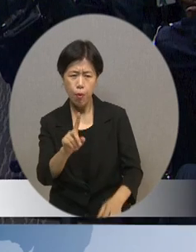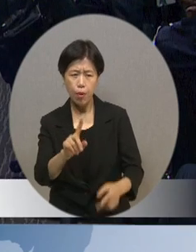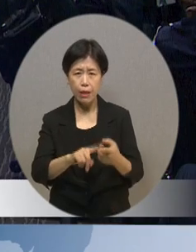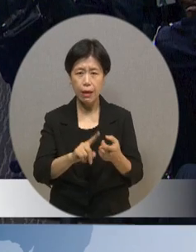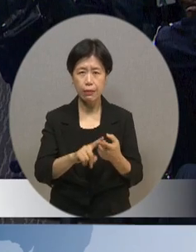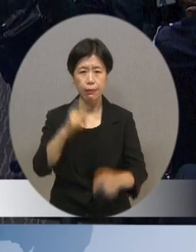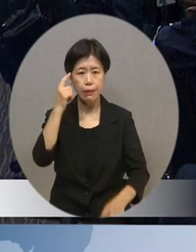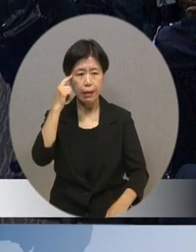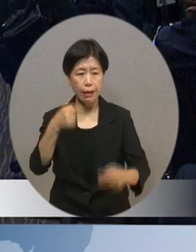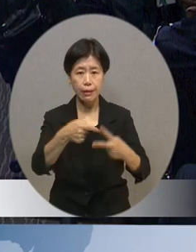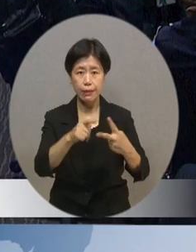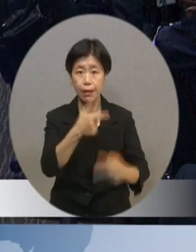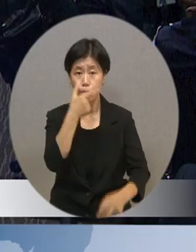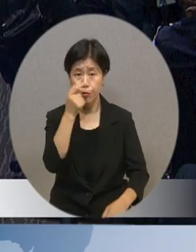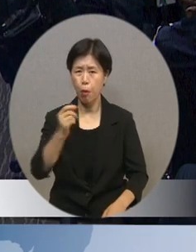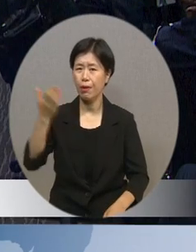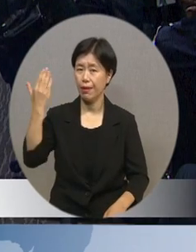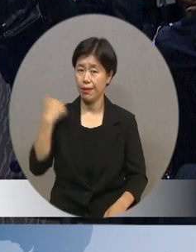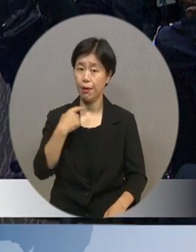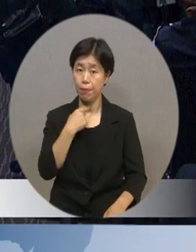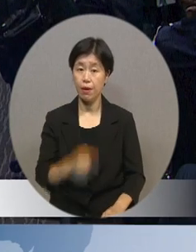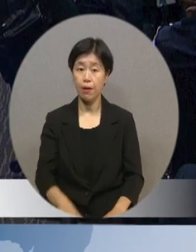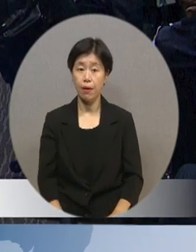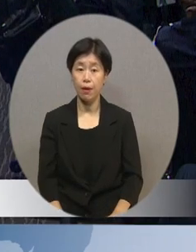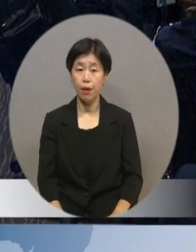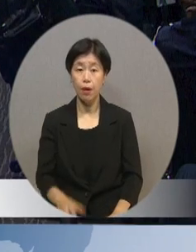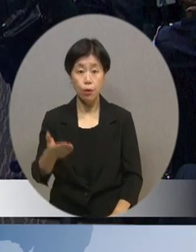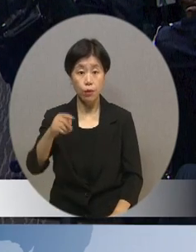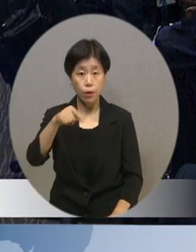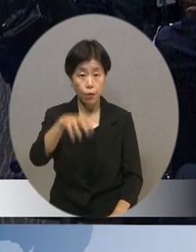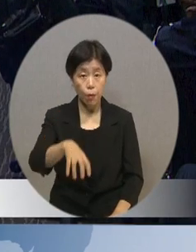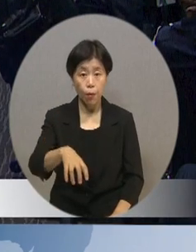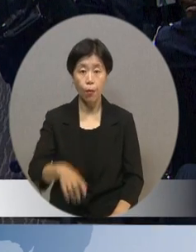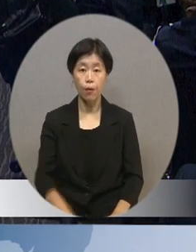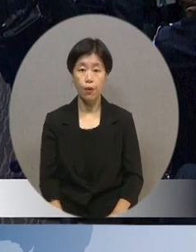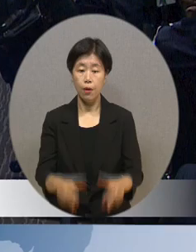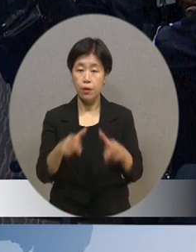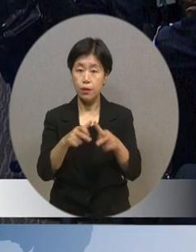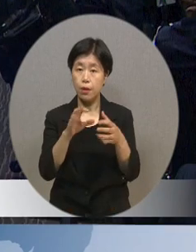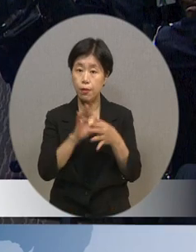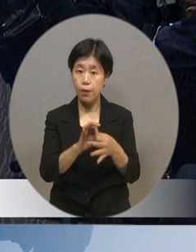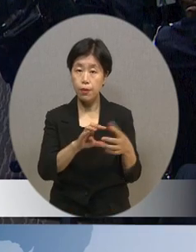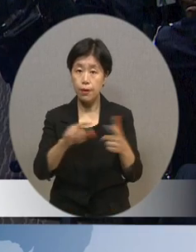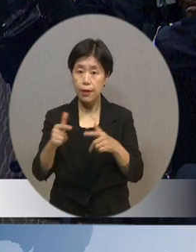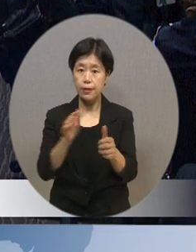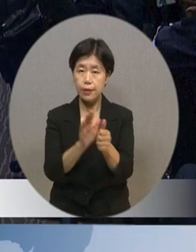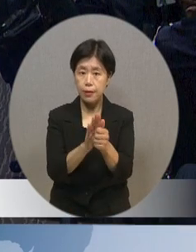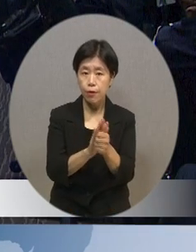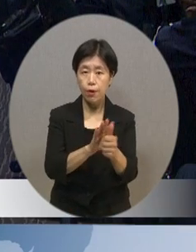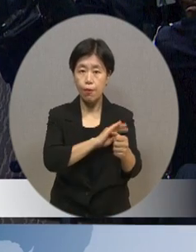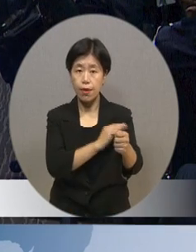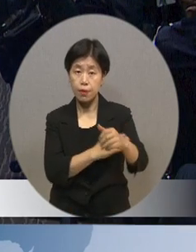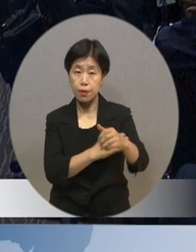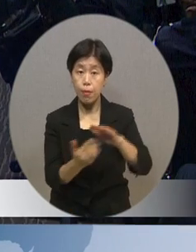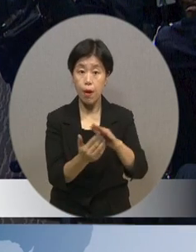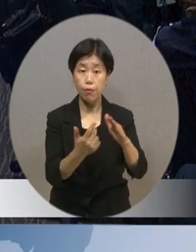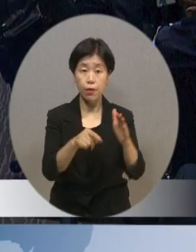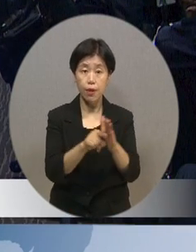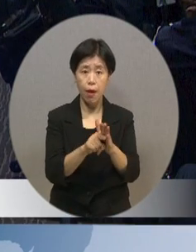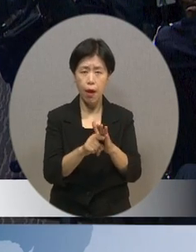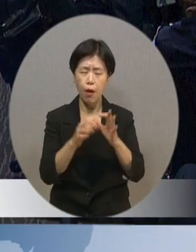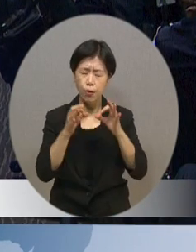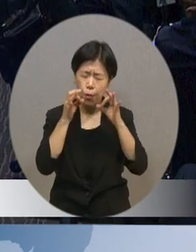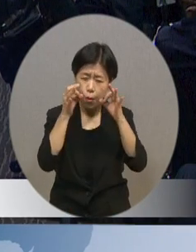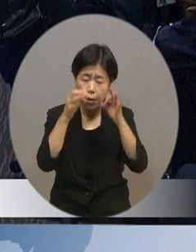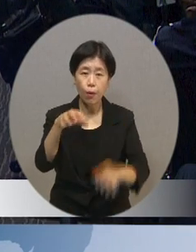시기가 있습니다 불모지 같았던 대한민국에서이 장애인 관련 지원과 권리 실현을 위해 70년 동안